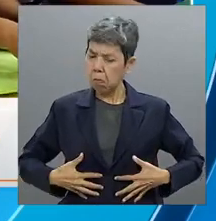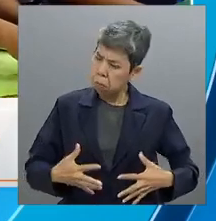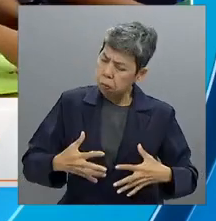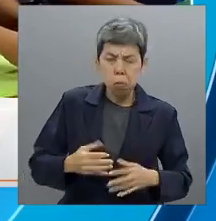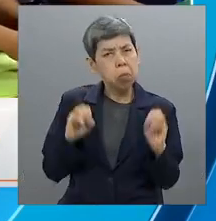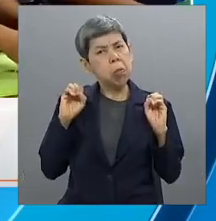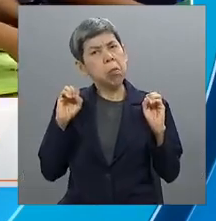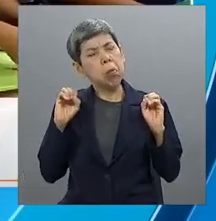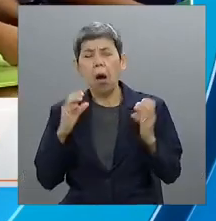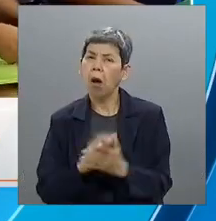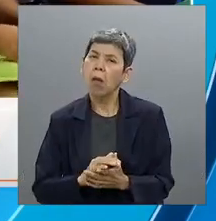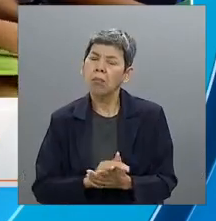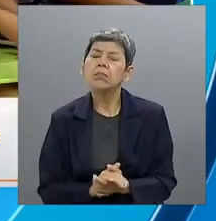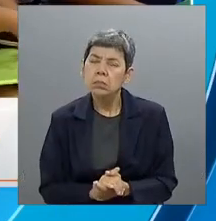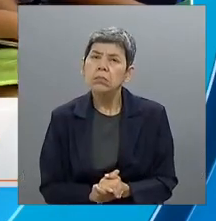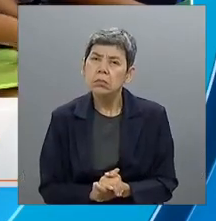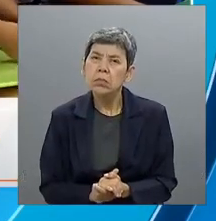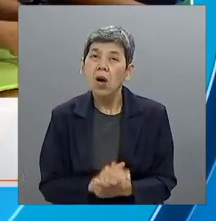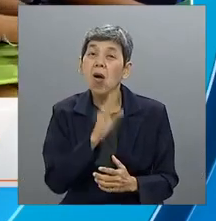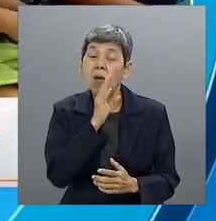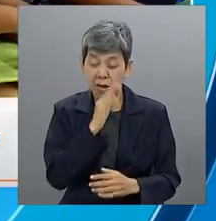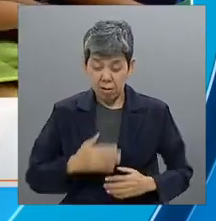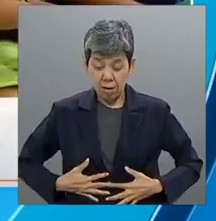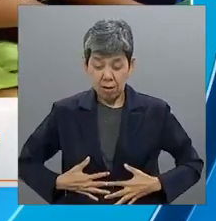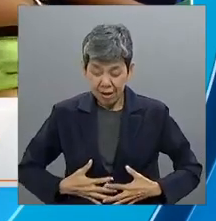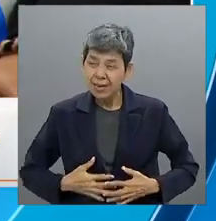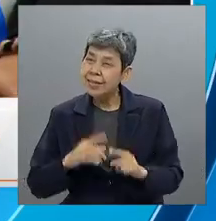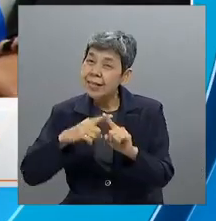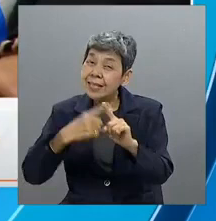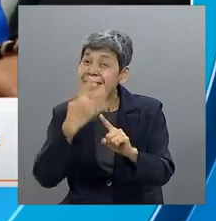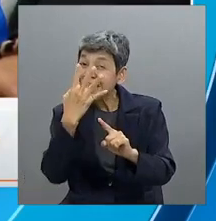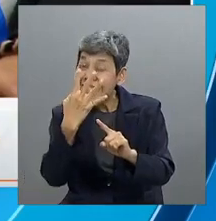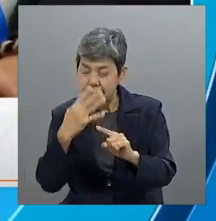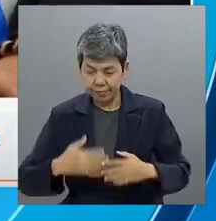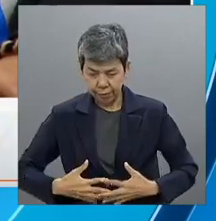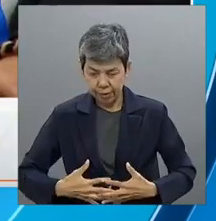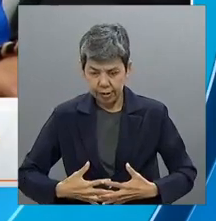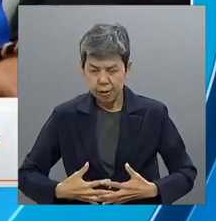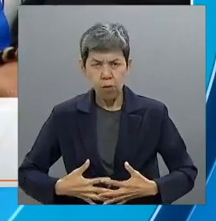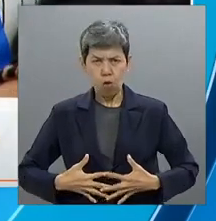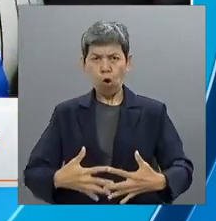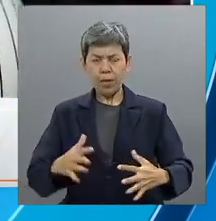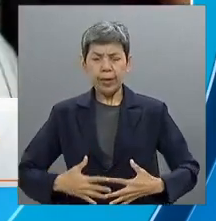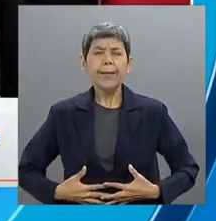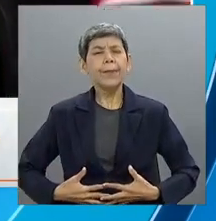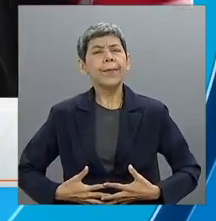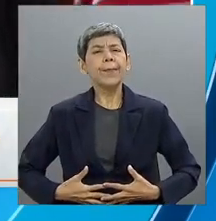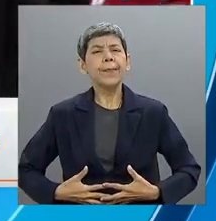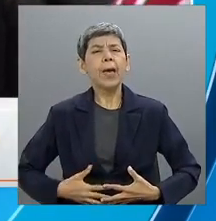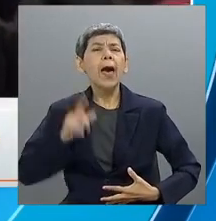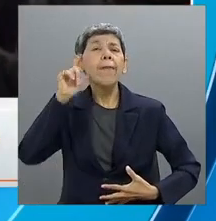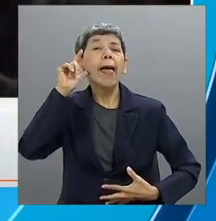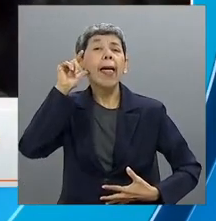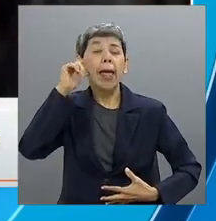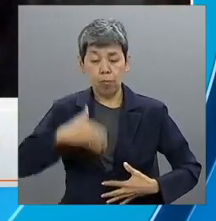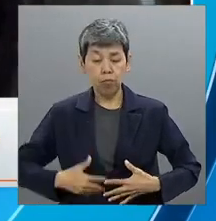ฮะ จริงๆตอนช่วงอายุครรภ์ที่ยังไม่เกิน4เดือนเนี่ยเป็นช่วงที่ท้องอาจจะไม่ได้ใหญ่มากอยู่แล้วโดยเฉพาะคุณแม่ที่ไม่ได้เคยตั้งครรภ์มาก่